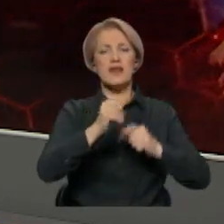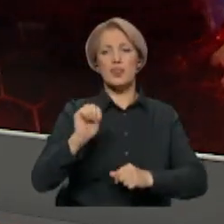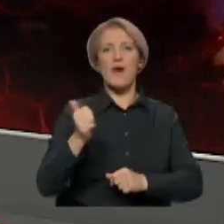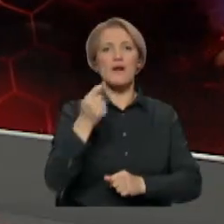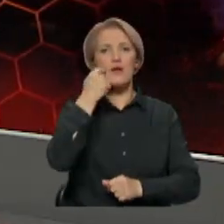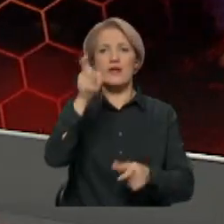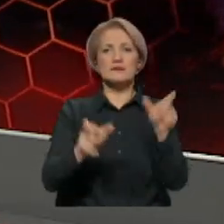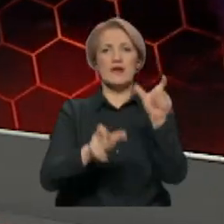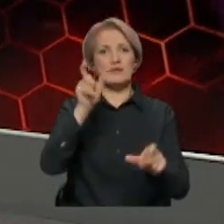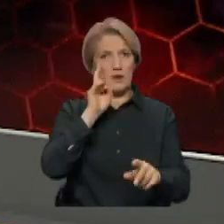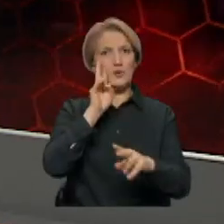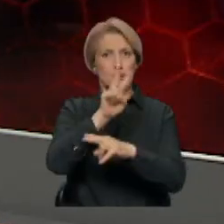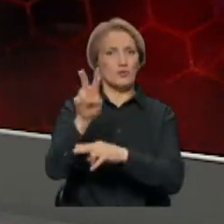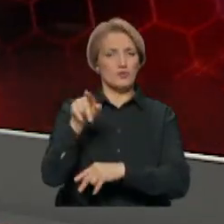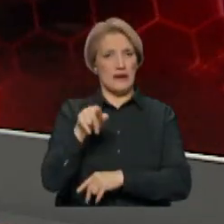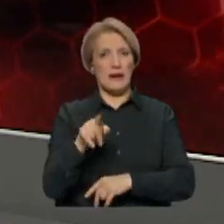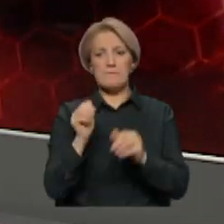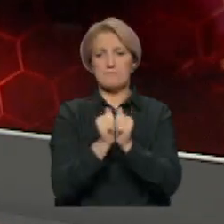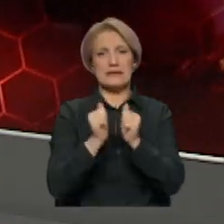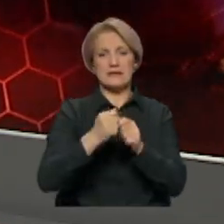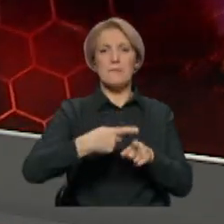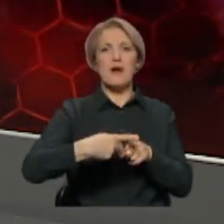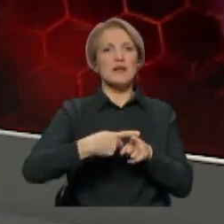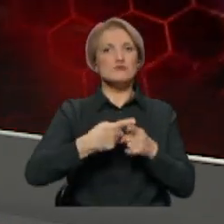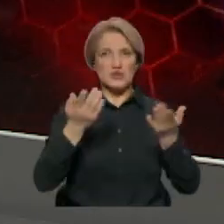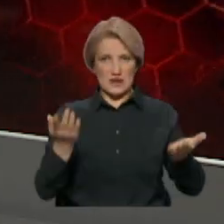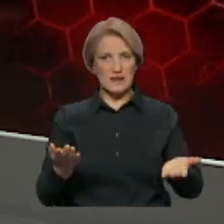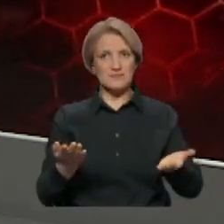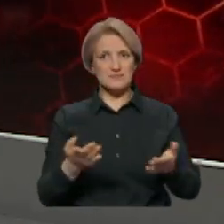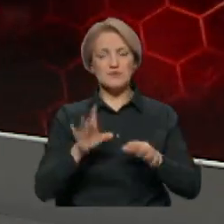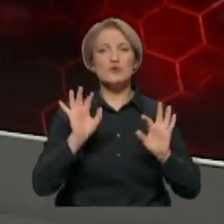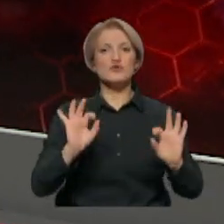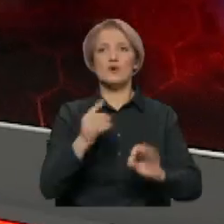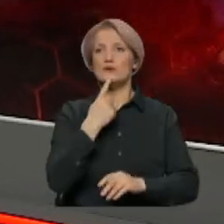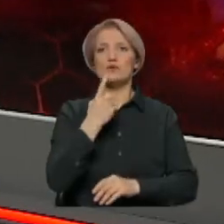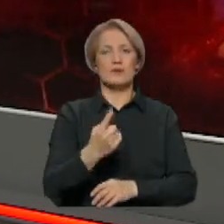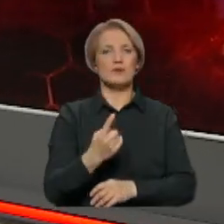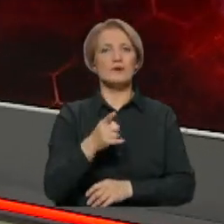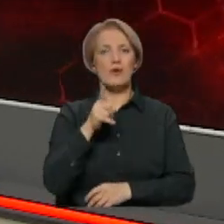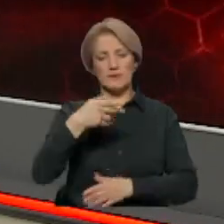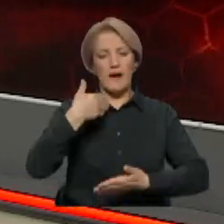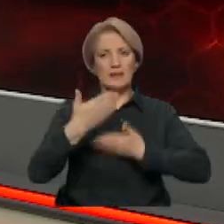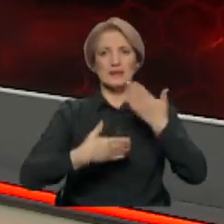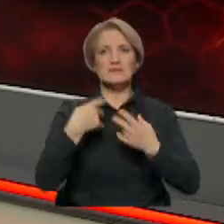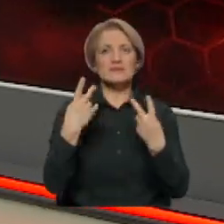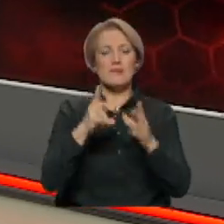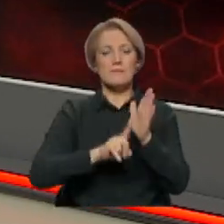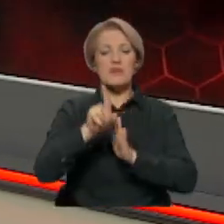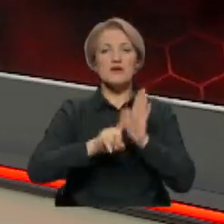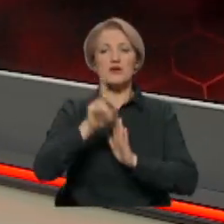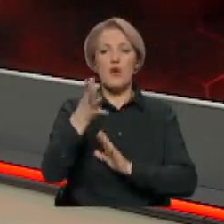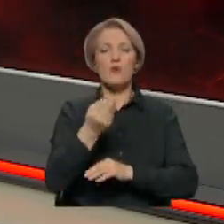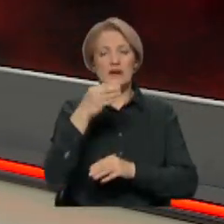değerli insanlarımızı görüntülerle birlikte paylaşmışken şöyle söylüyor. Onu da aktarayım size. Başarılı olmak